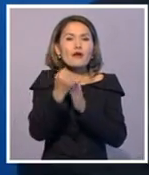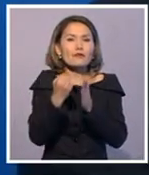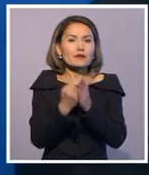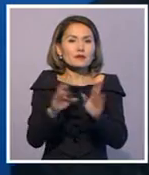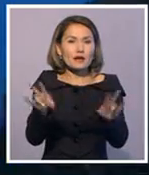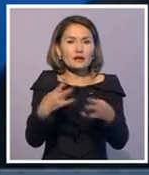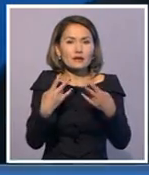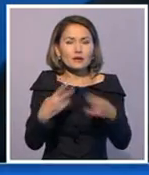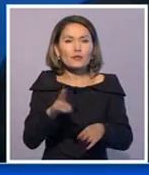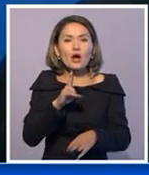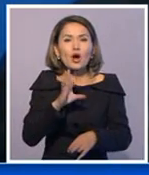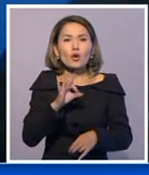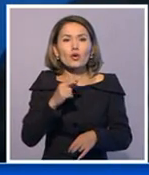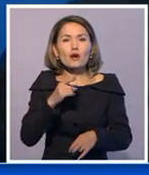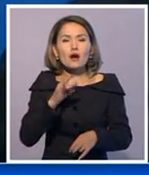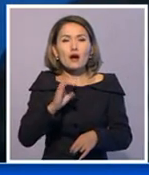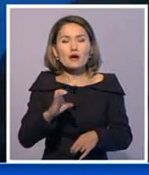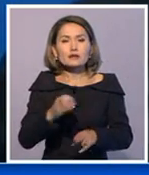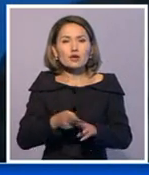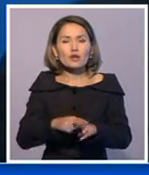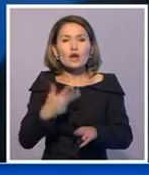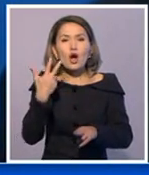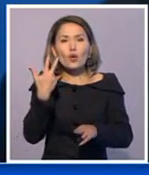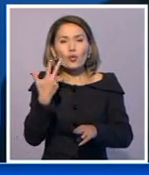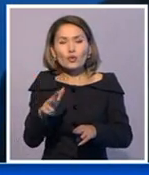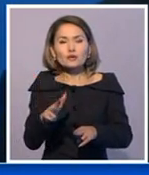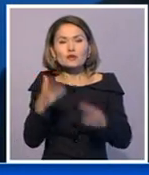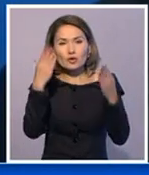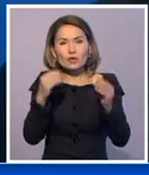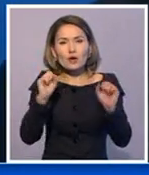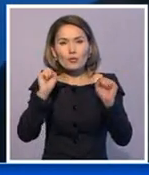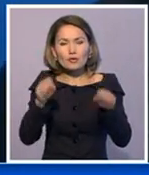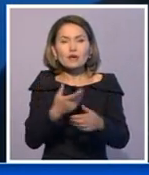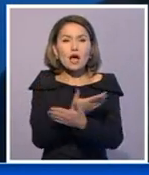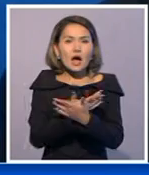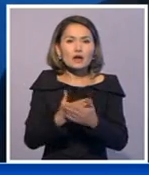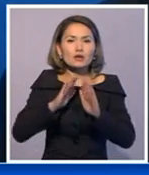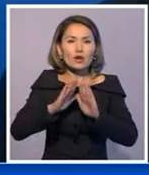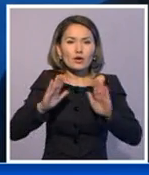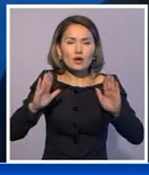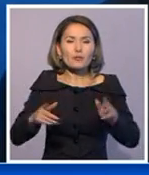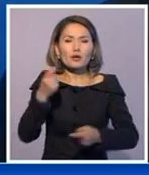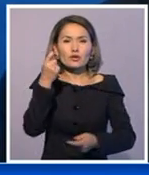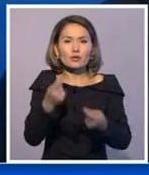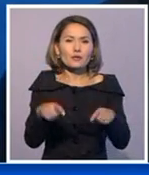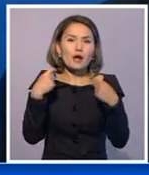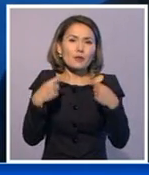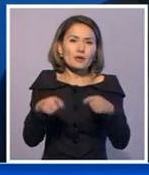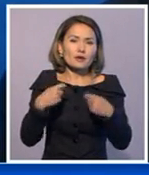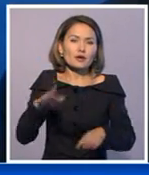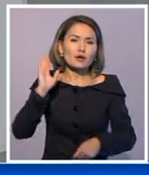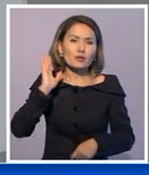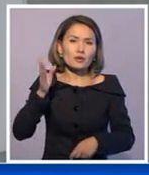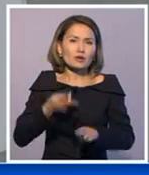жоқ. Қорғас шекара орталығының Қытай бөлігінде 30 тәулікке дейін жүруге рұқсат. Жәрмеңкеден алынатын тауардың сомасы 1500 еуродан және жан